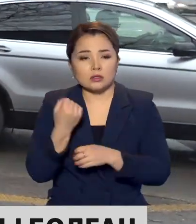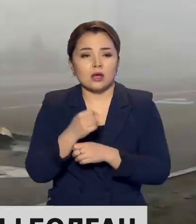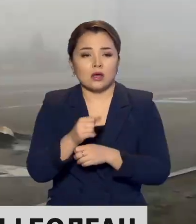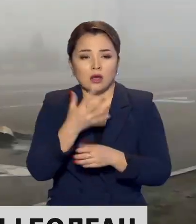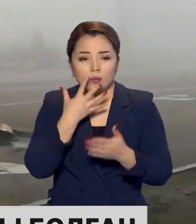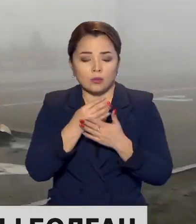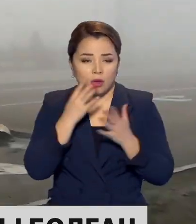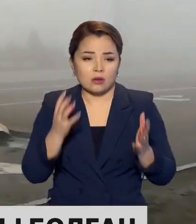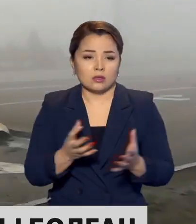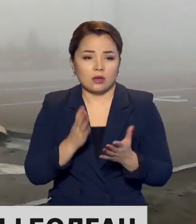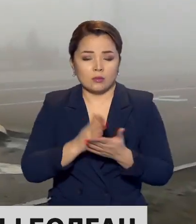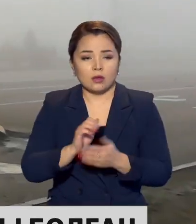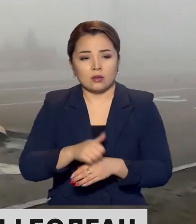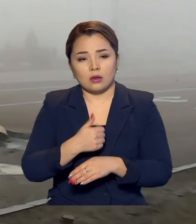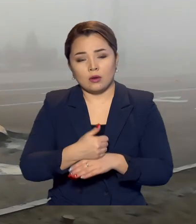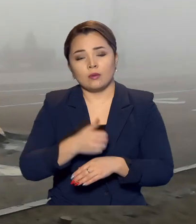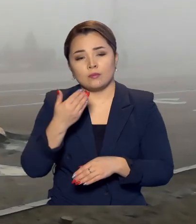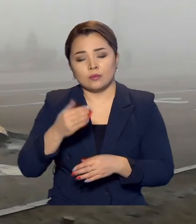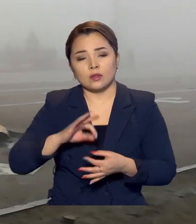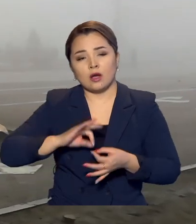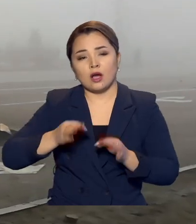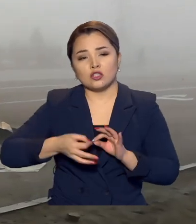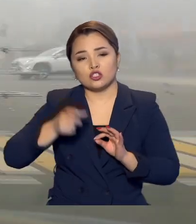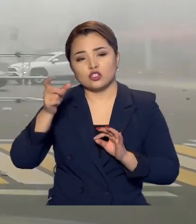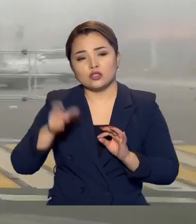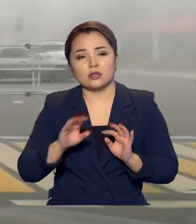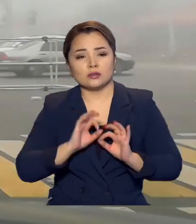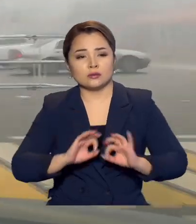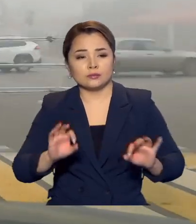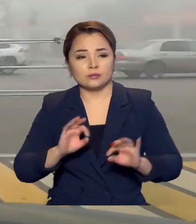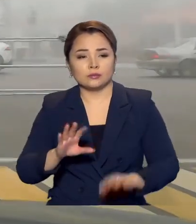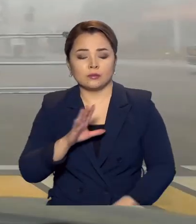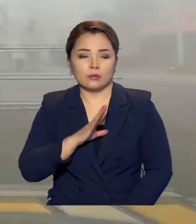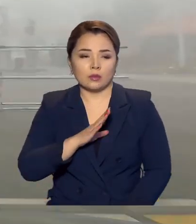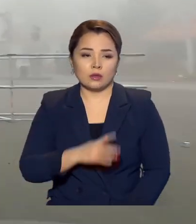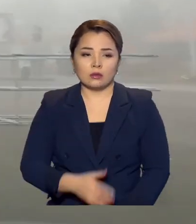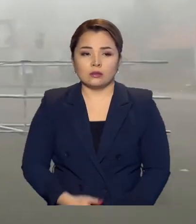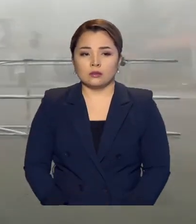қалалдық деп қорытындылады мемлекеттік хатшы. Амангелді Сейітхан, Жұрағат Маман, Қазақстан ұлттық телеарнасы.